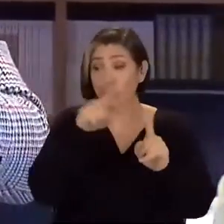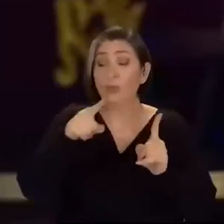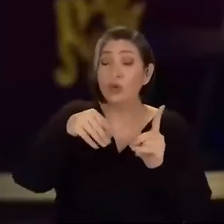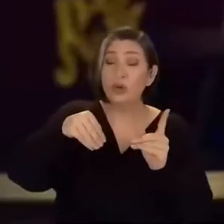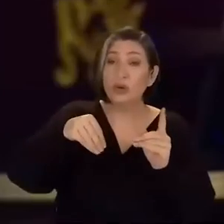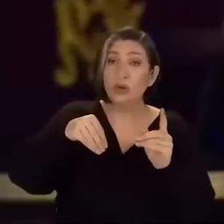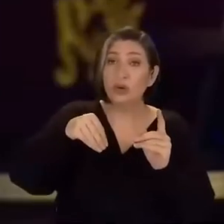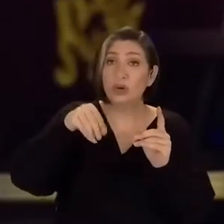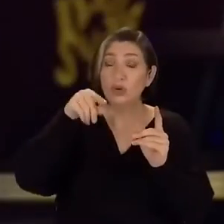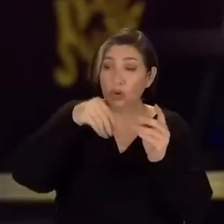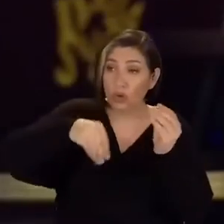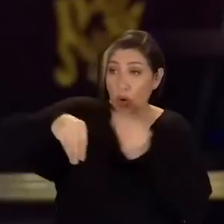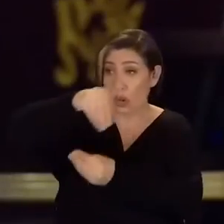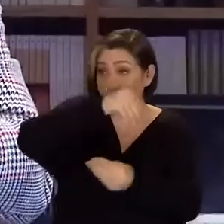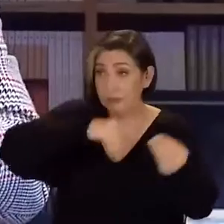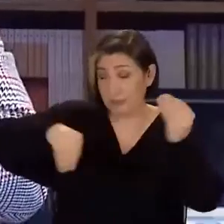dolaşımda bunu